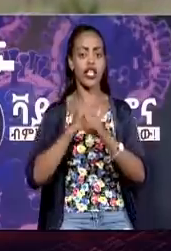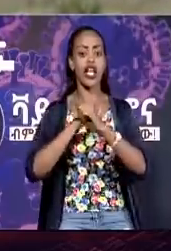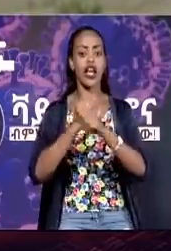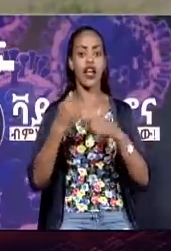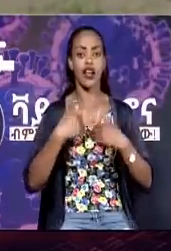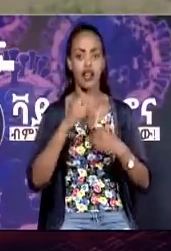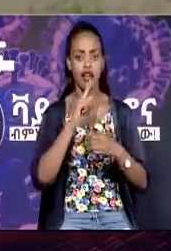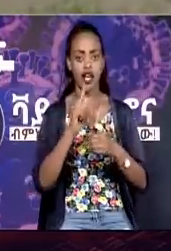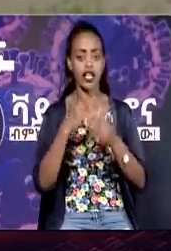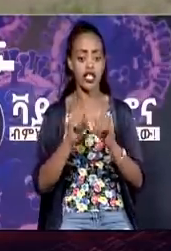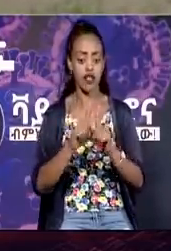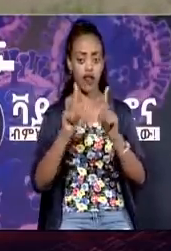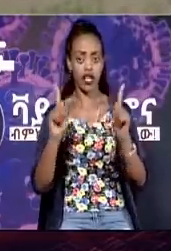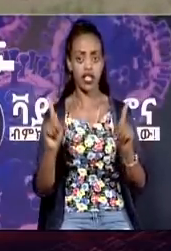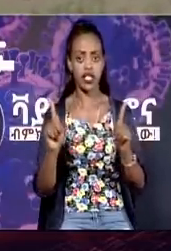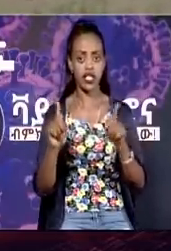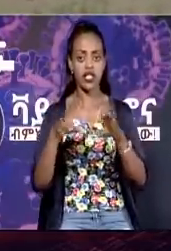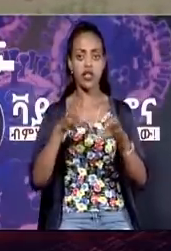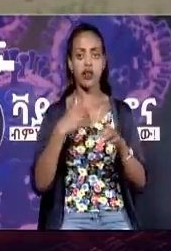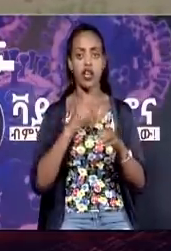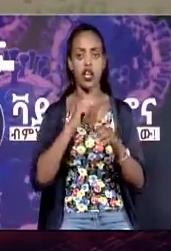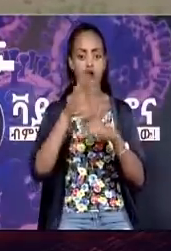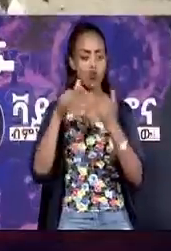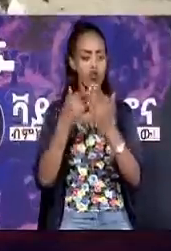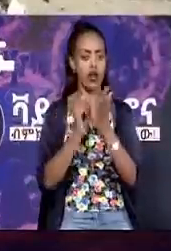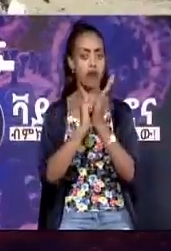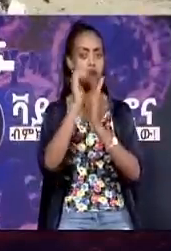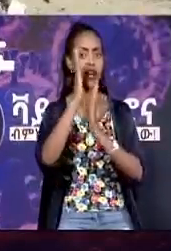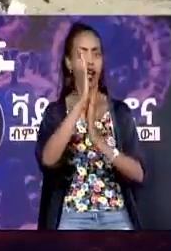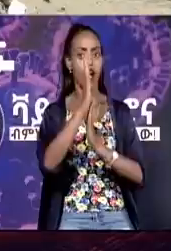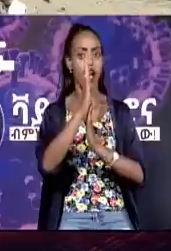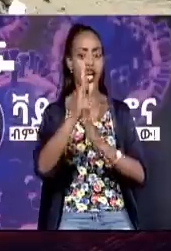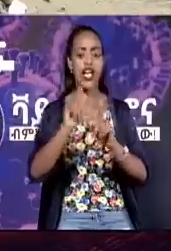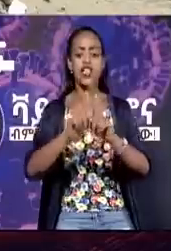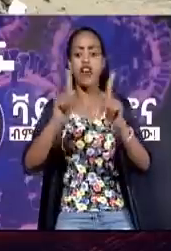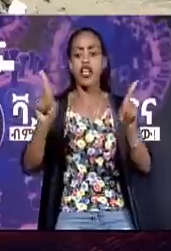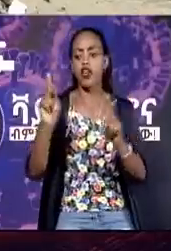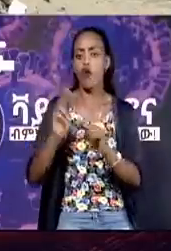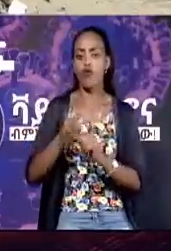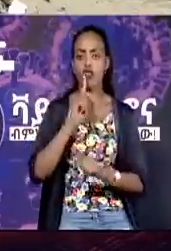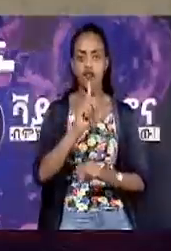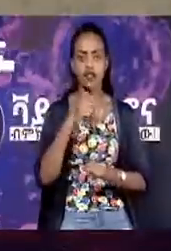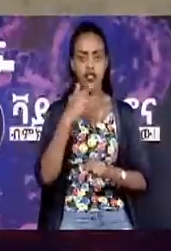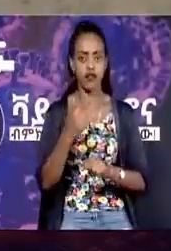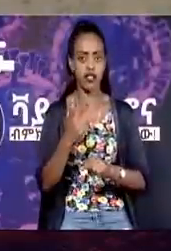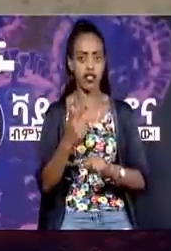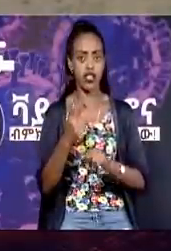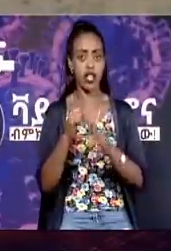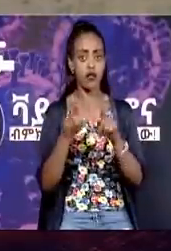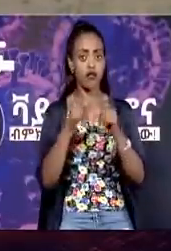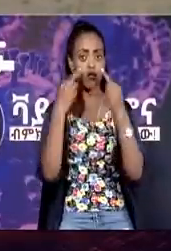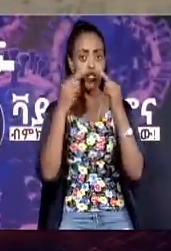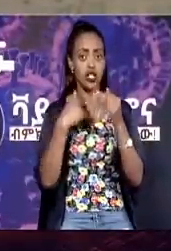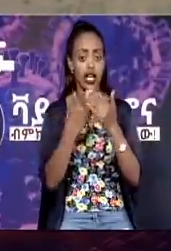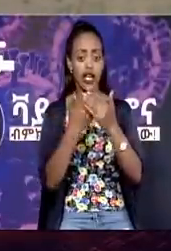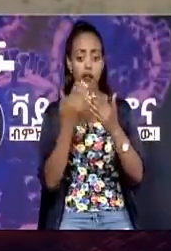بتي تفانتت لنا عدنا يخونا برها تفانتتنا أنا كفنيل بقول هم تقول لنا عدنا رما قدم